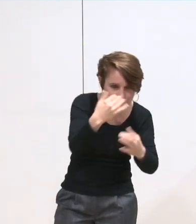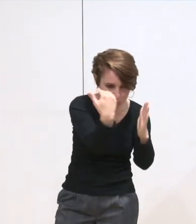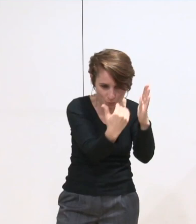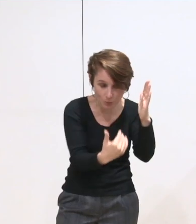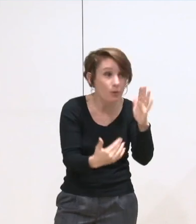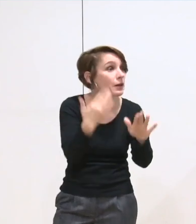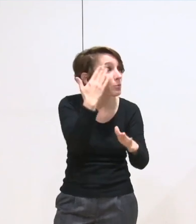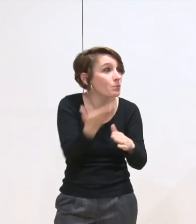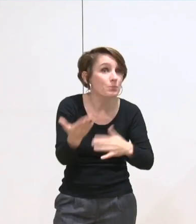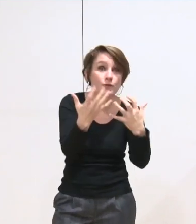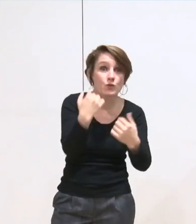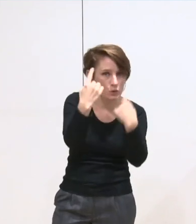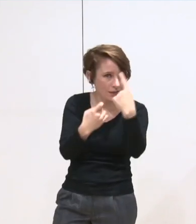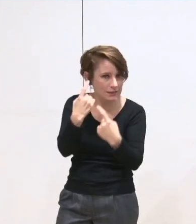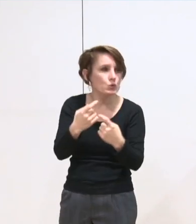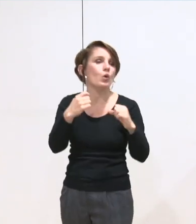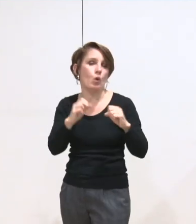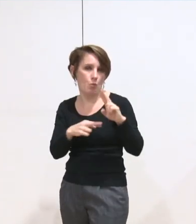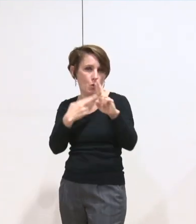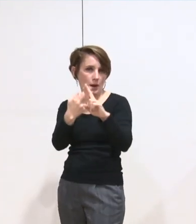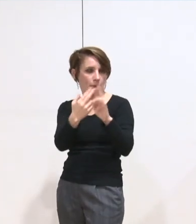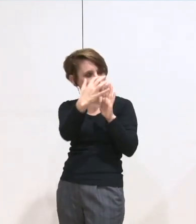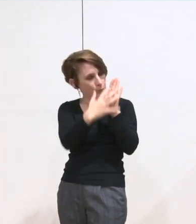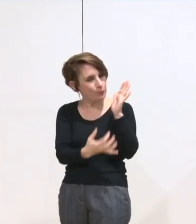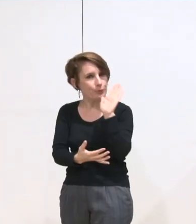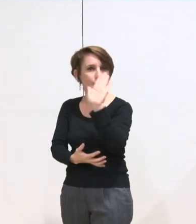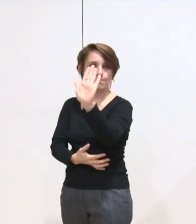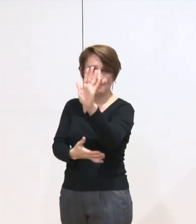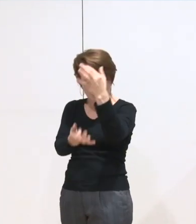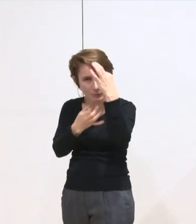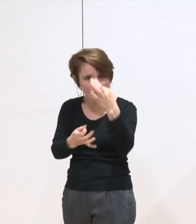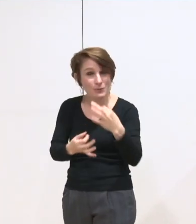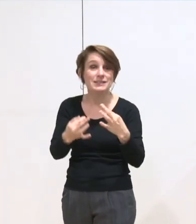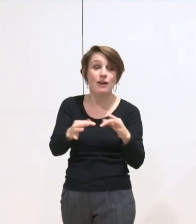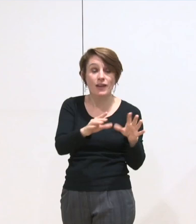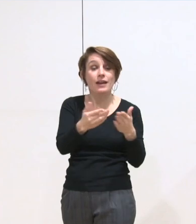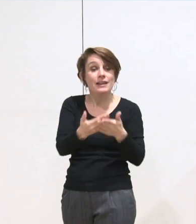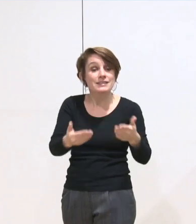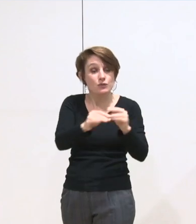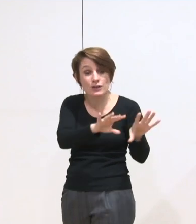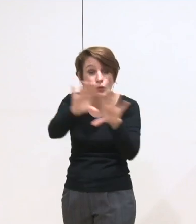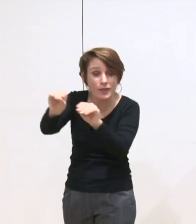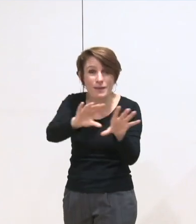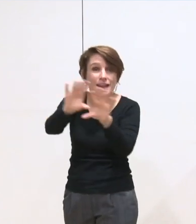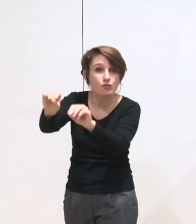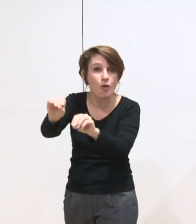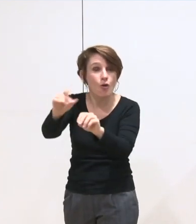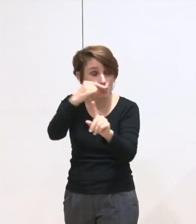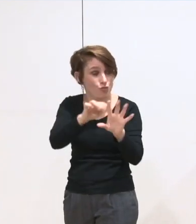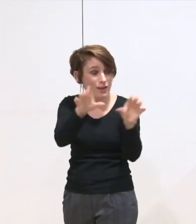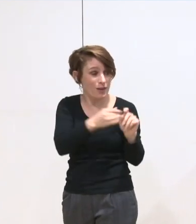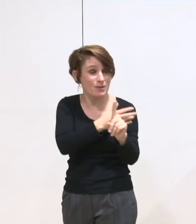vous faire part d'un état précis de la situation de déménagement, tout au moins au 1er octobre. Voilà, merci.